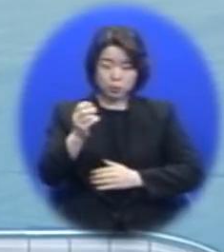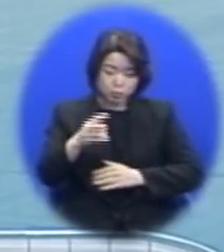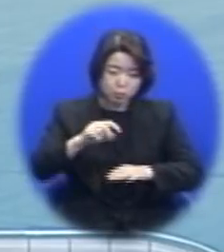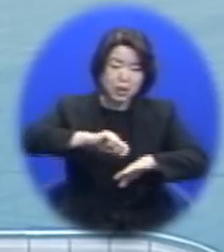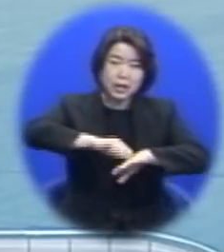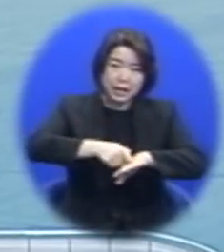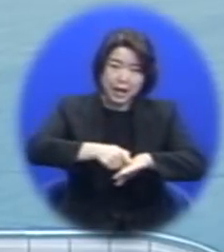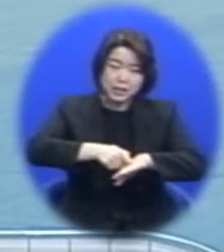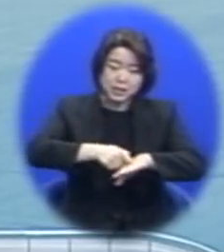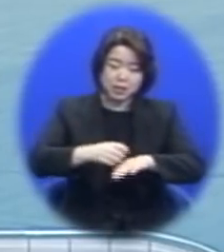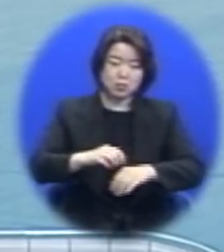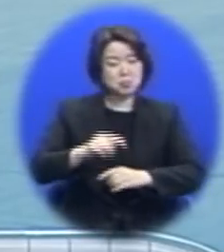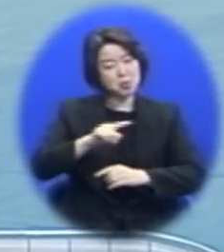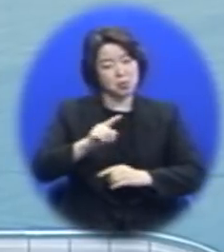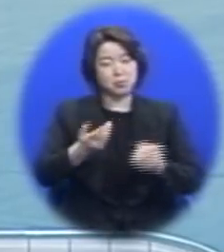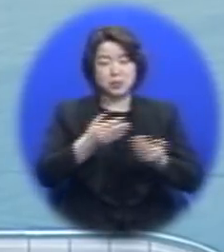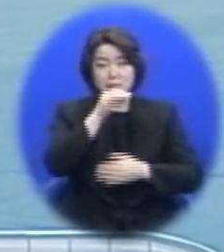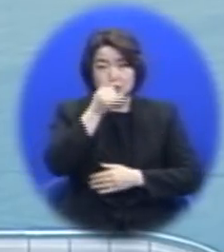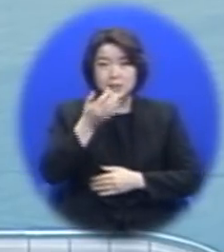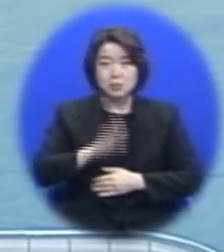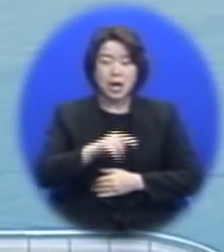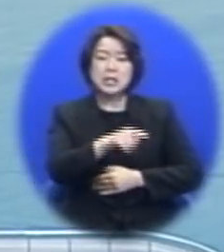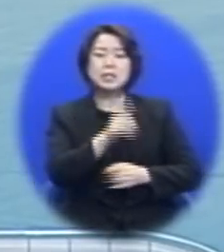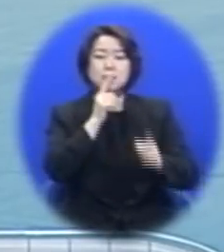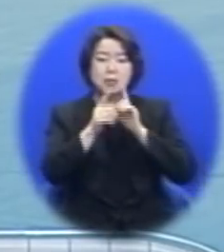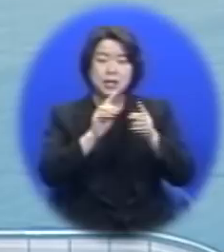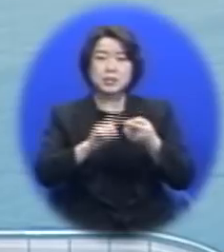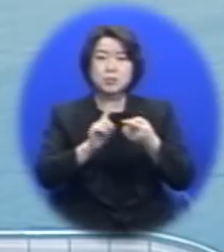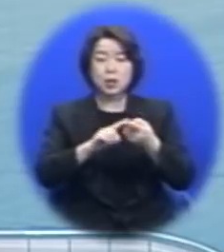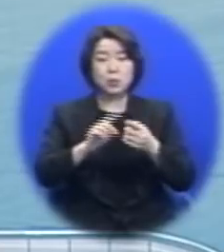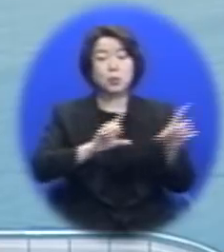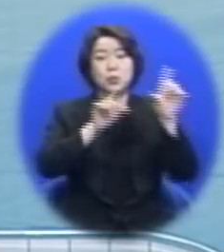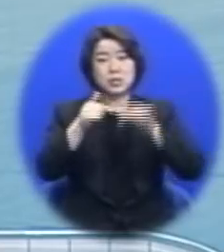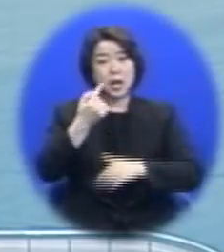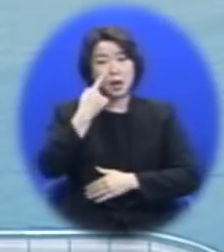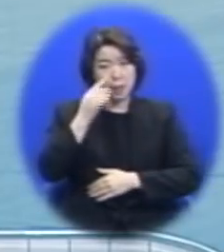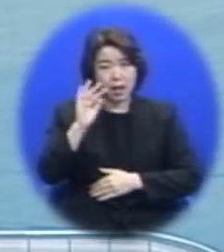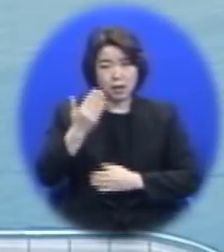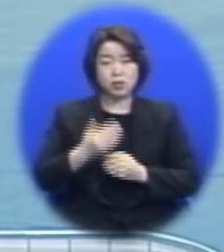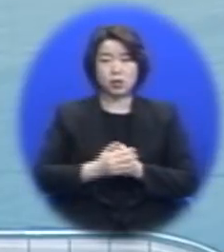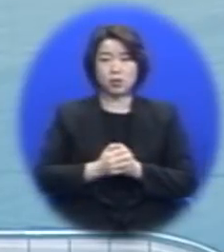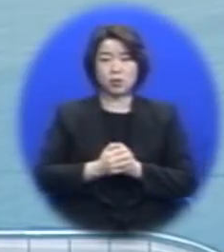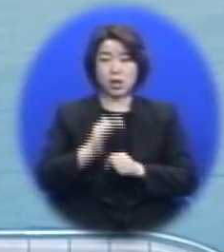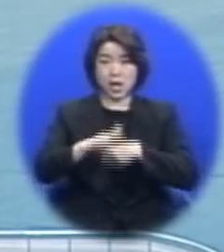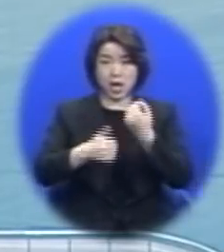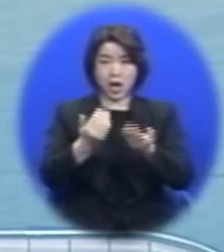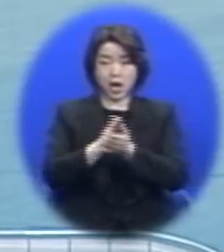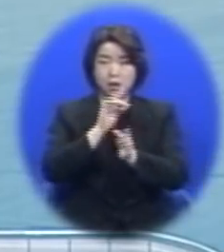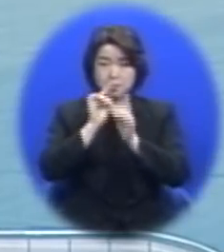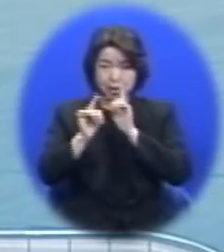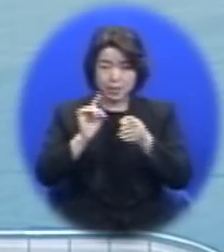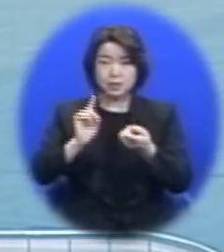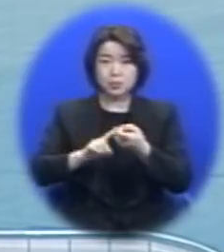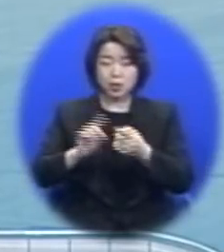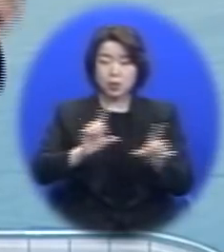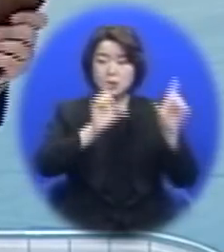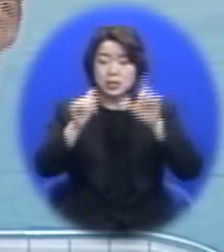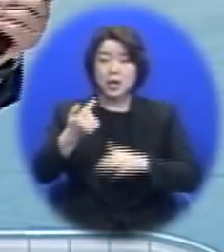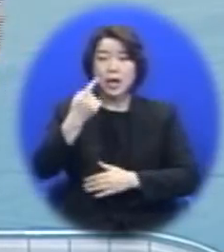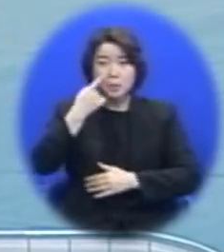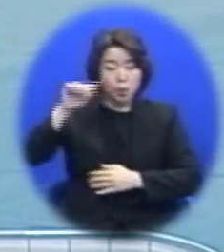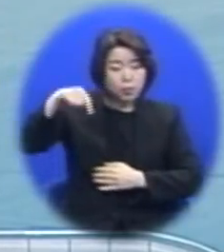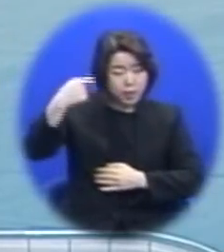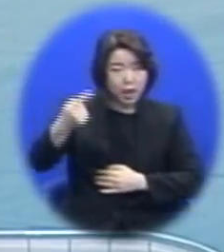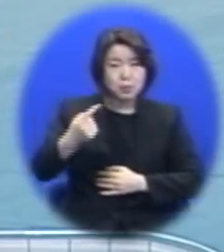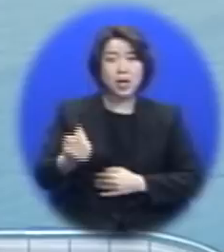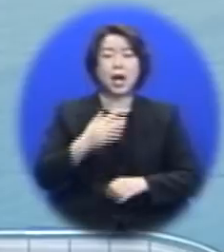해도 그래도 이 말씀대로 한번 살아봐야 되잖아요. 여러분, 하나님의 말씀대로 한번 살아본 다음에 하나님이 계시다